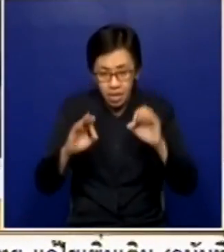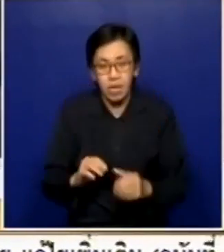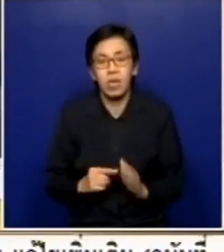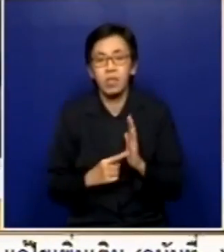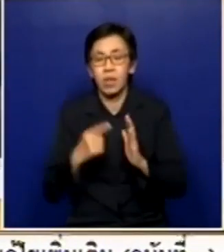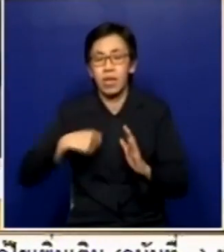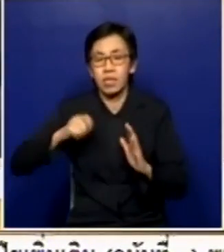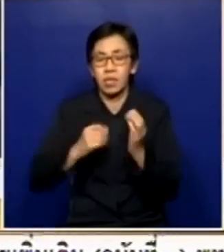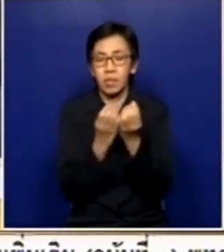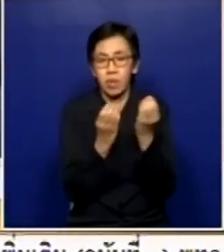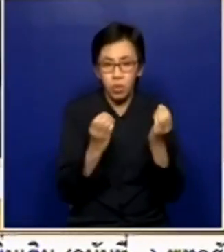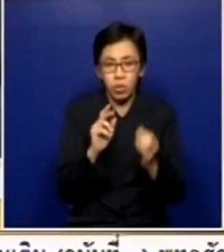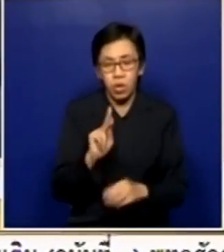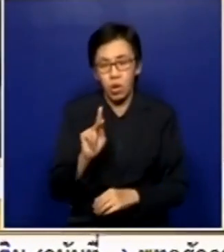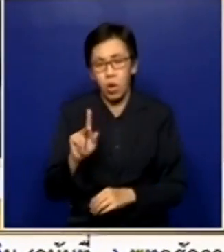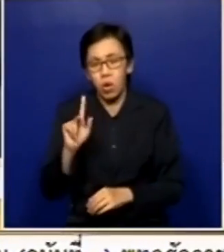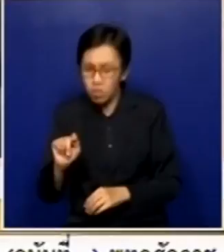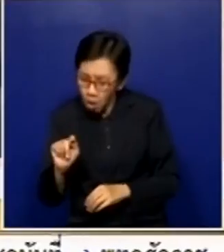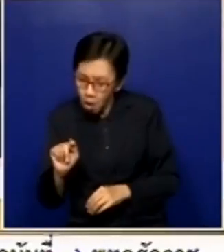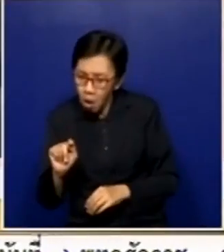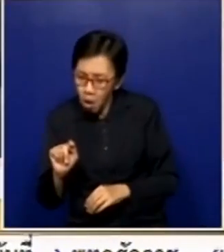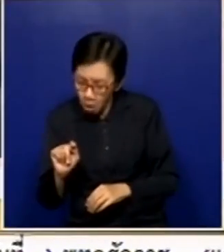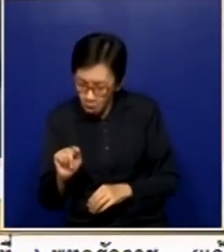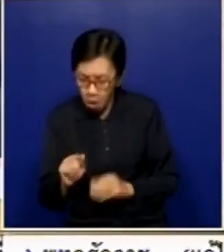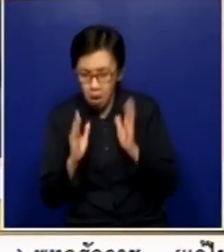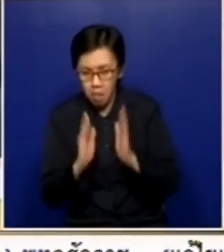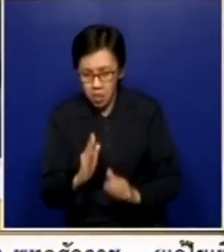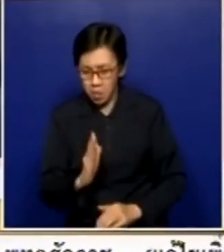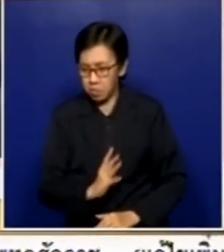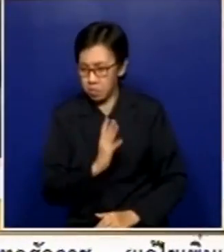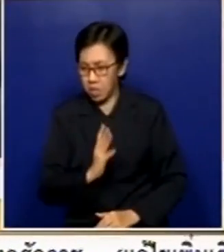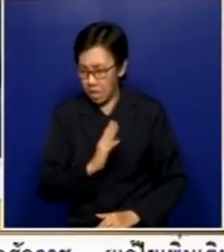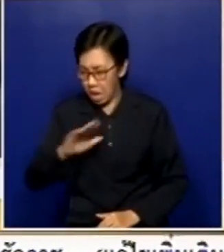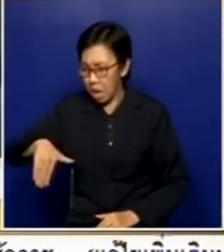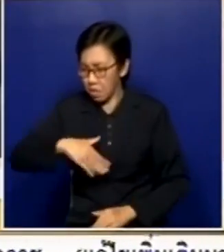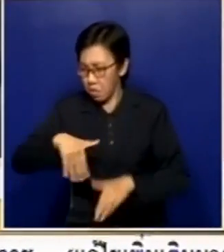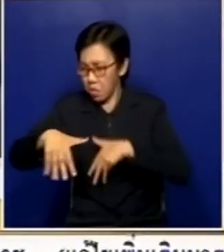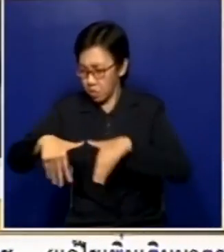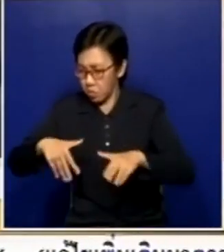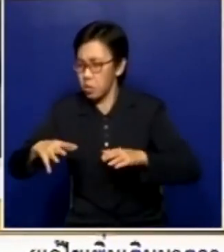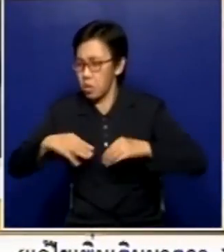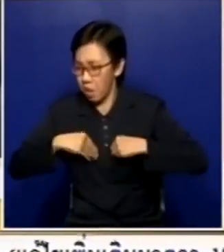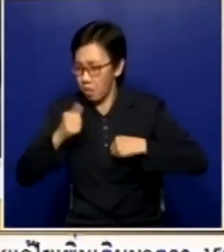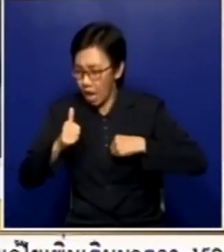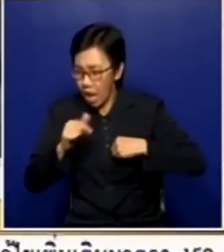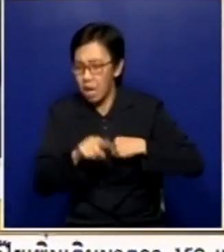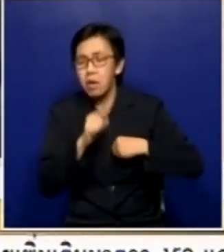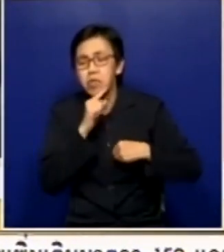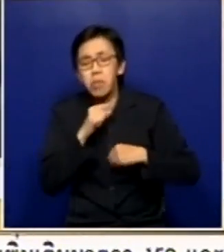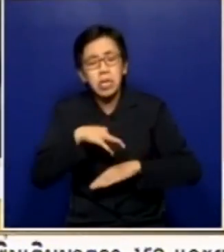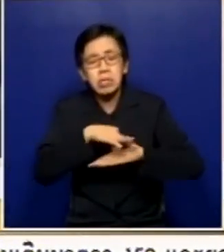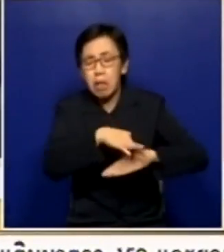เกกี่ยวชื่อได้ว่ามีที่มาใช้เป็นประชาธิปไตย